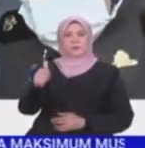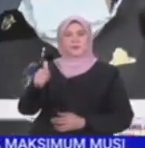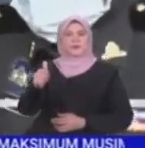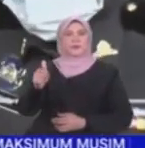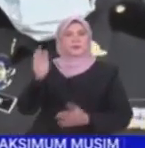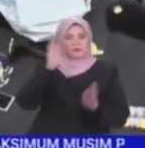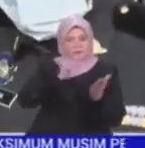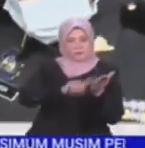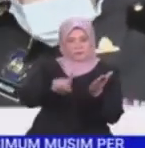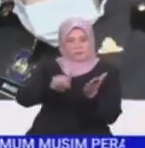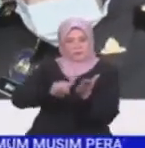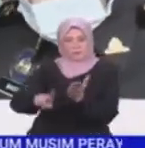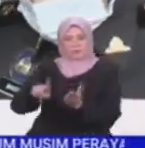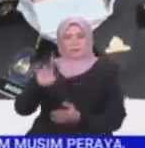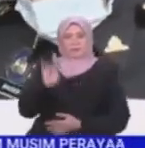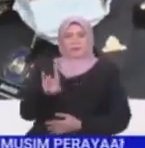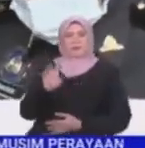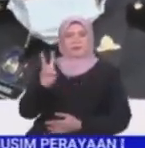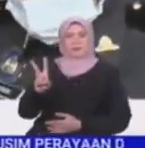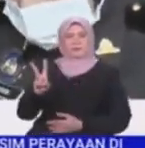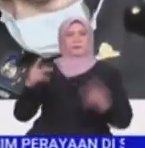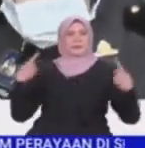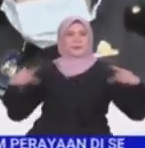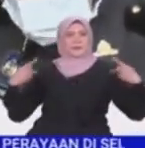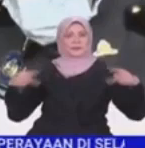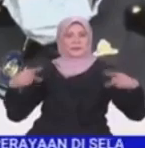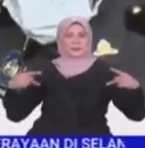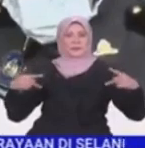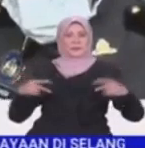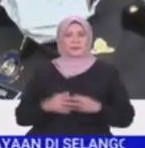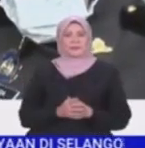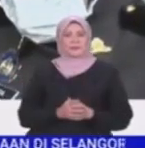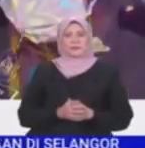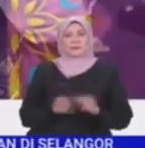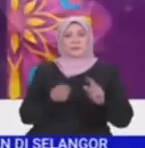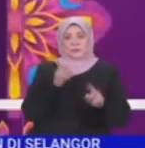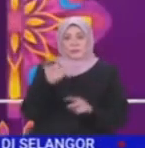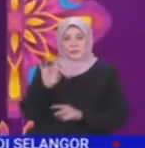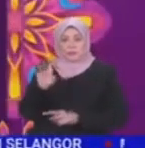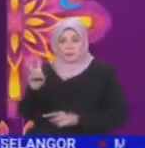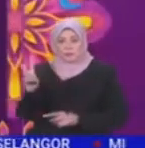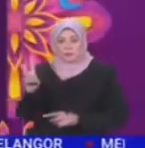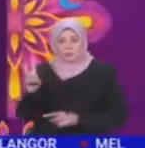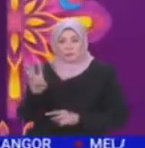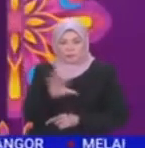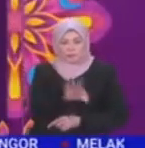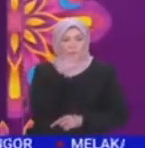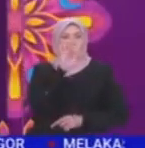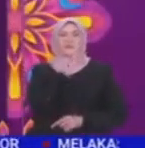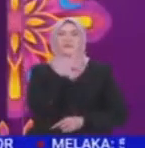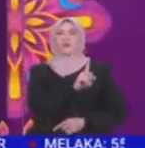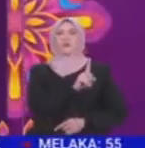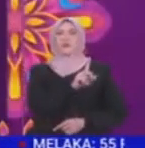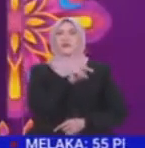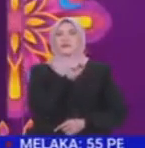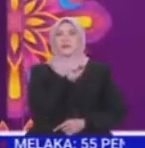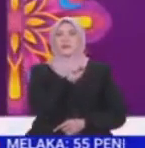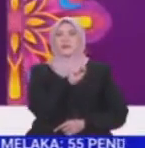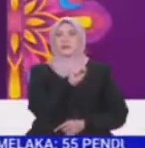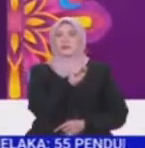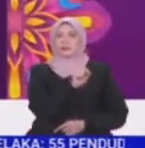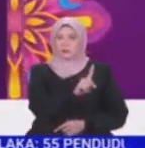menjalankan pemeriksaan kepada 86 buah premis. Dan daripada 86 premis ini, kita hanya dapat satu kes sahaja. Satu kes di